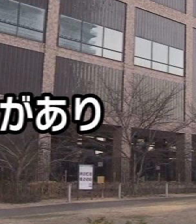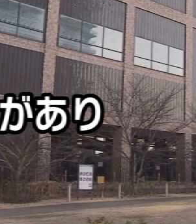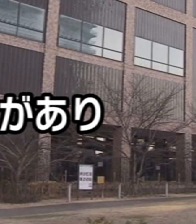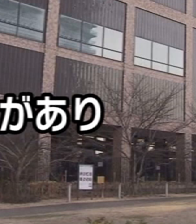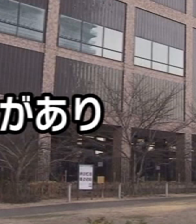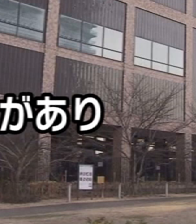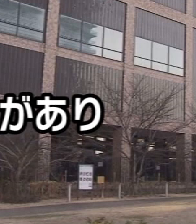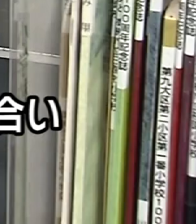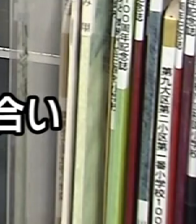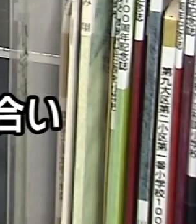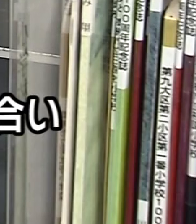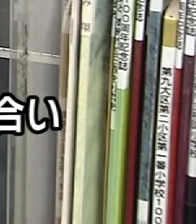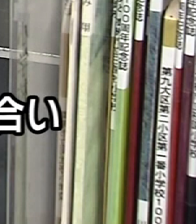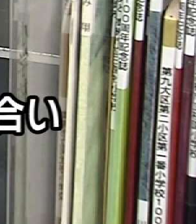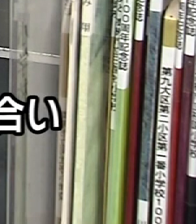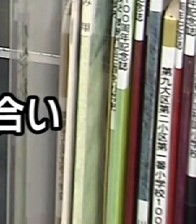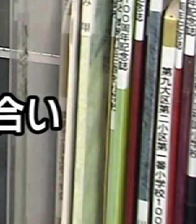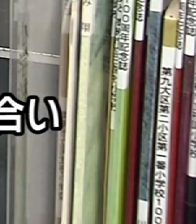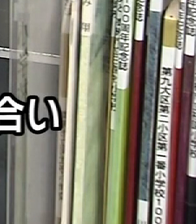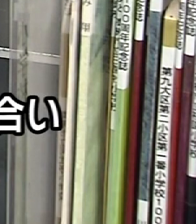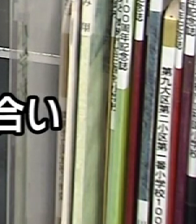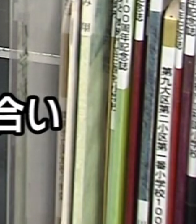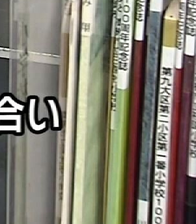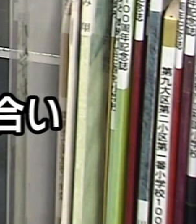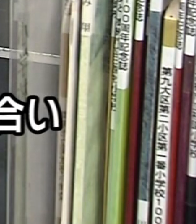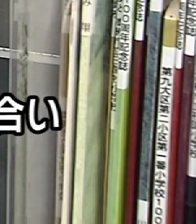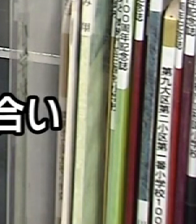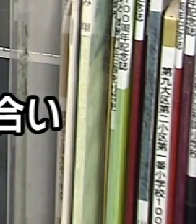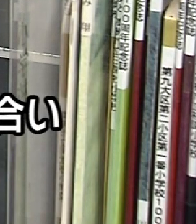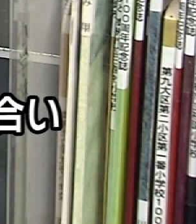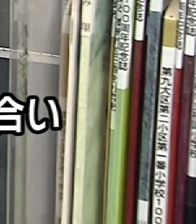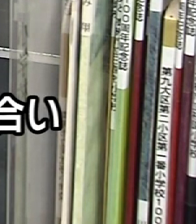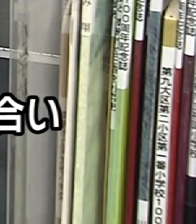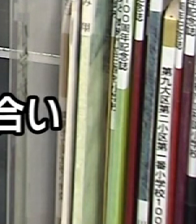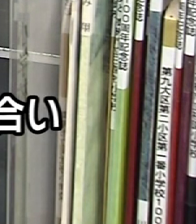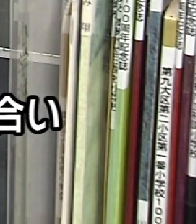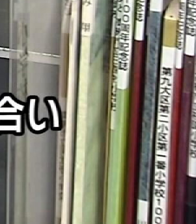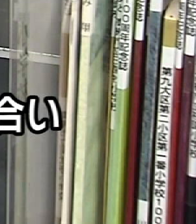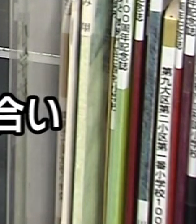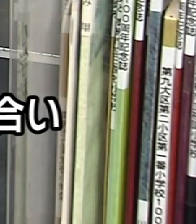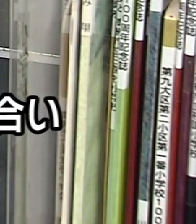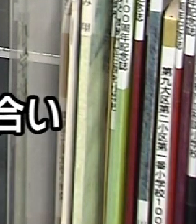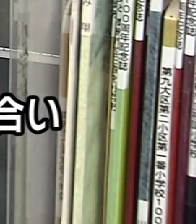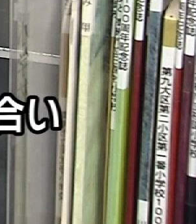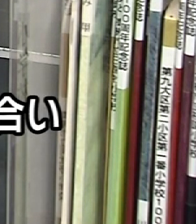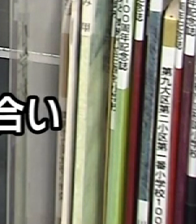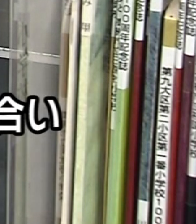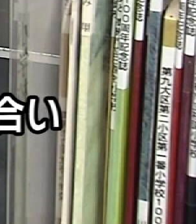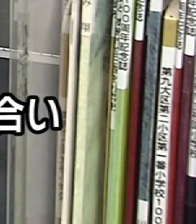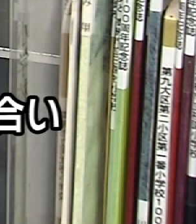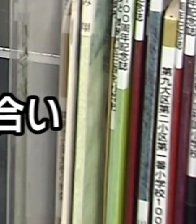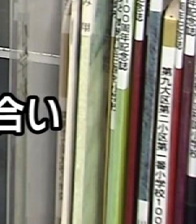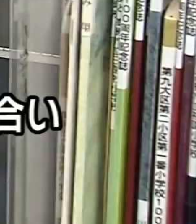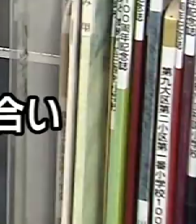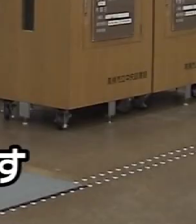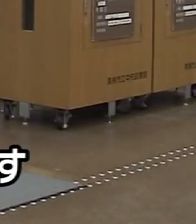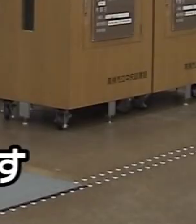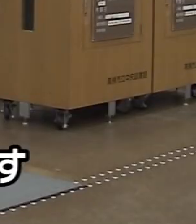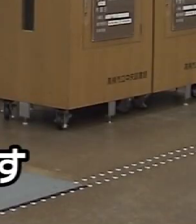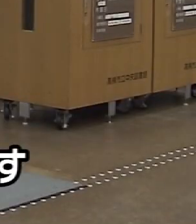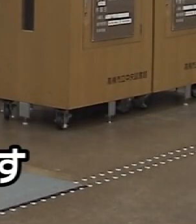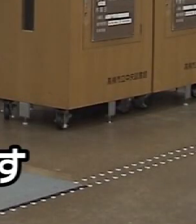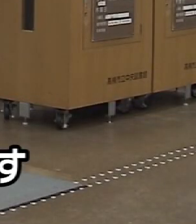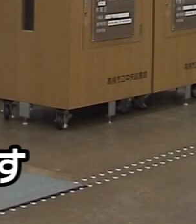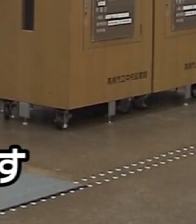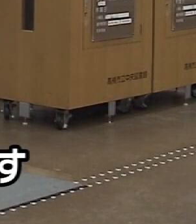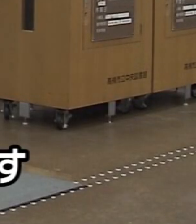。今回のクローズアップナーでは、好きな本と出会い、読書を始めるきっかけにしていただけるように、図書館の